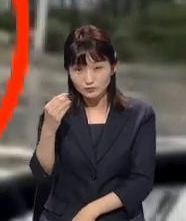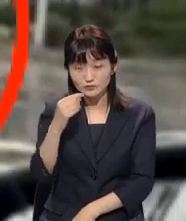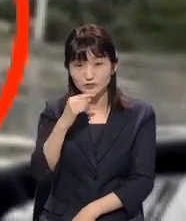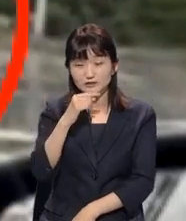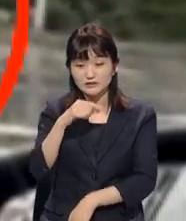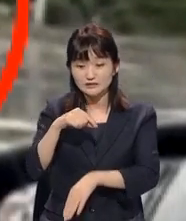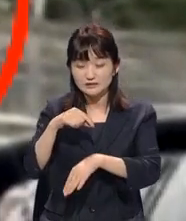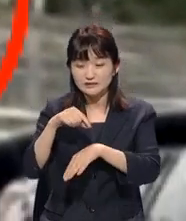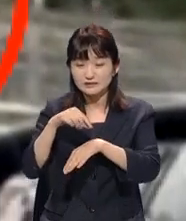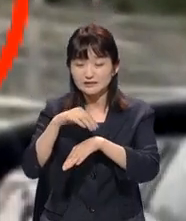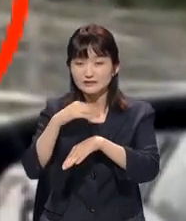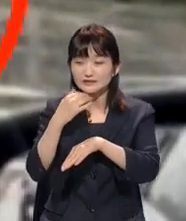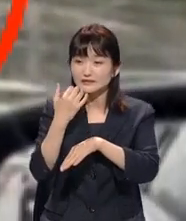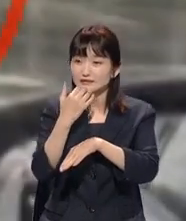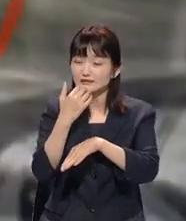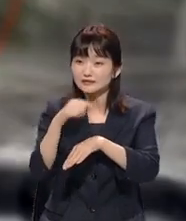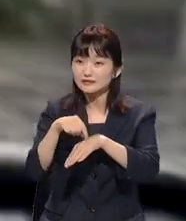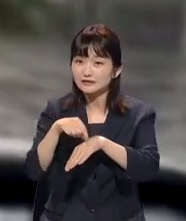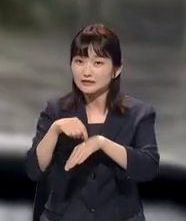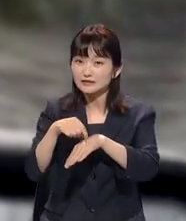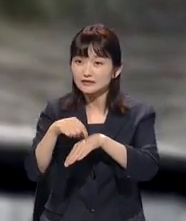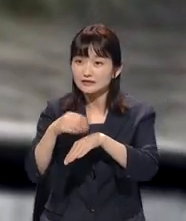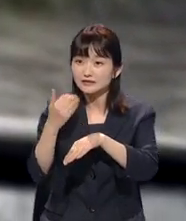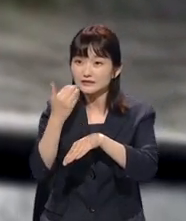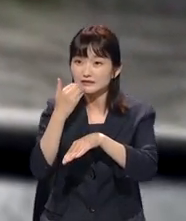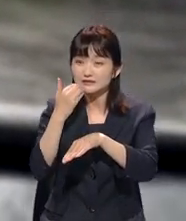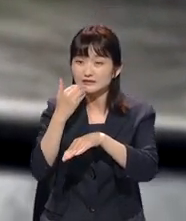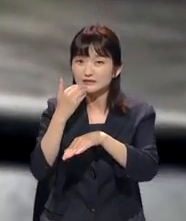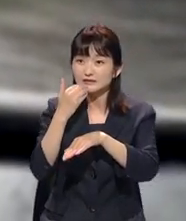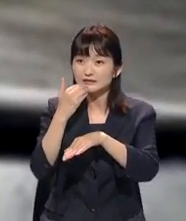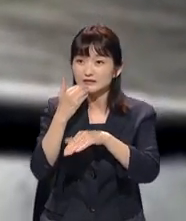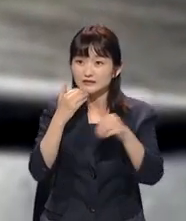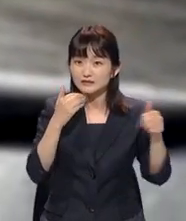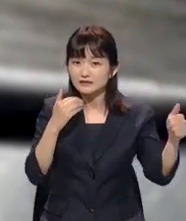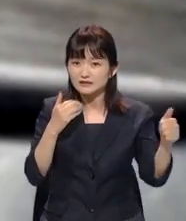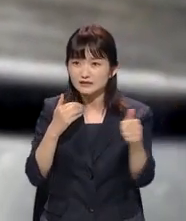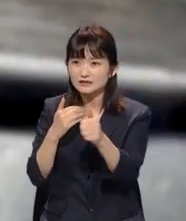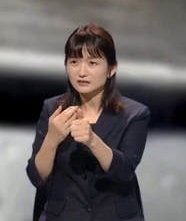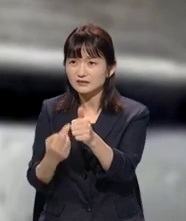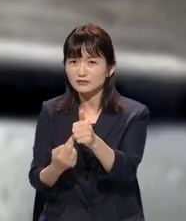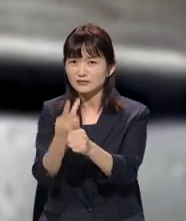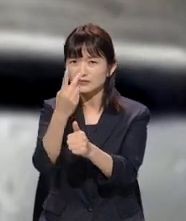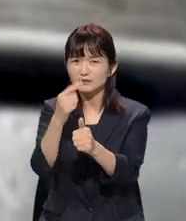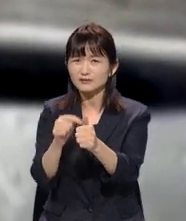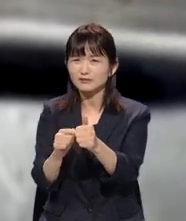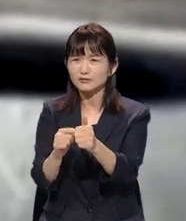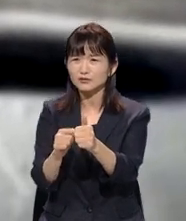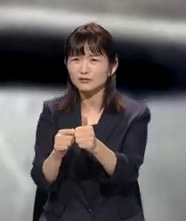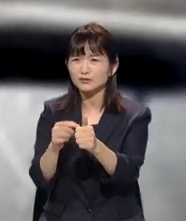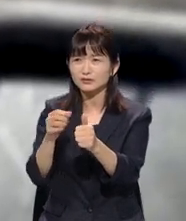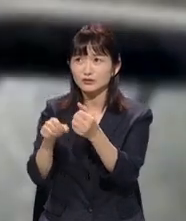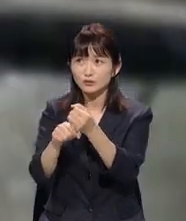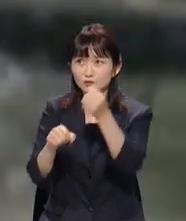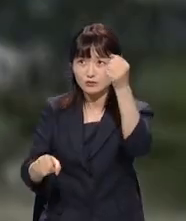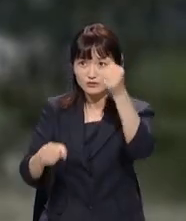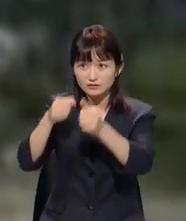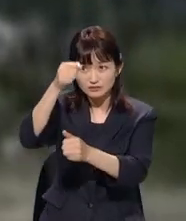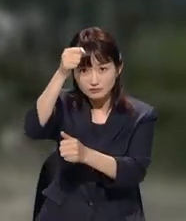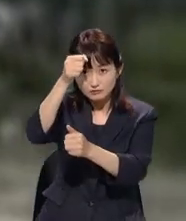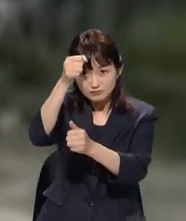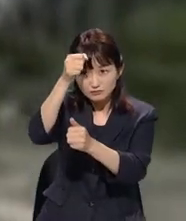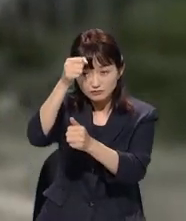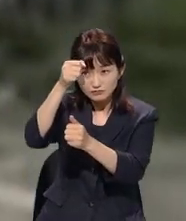살구색의 무언가 한 남성이 아무것도 걸치지 않은 채 아 진짜 심란. 아 또 우산은 썼어 또. 자 우산만 쓴